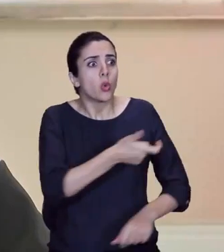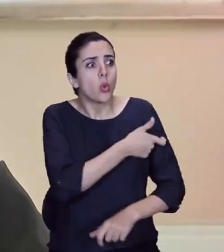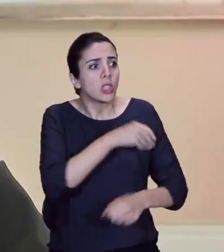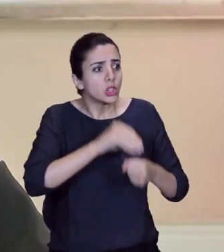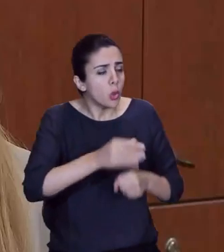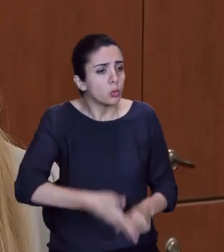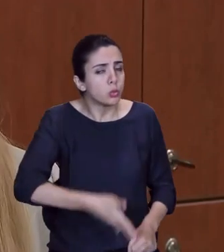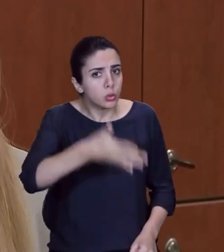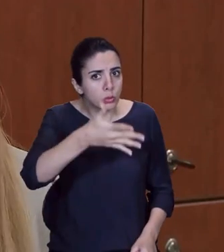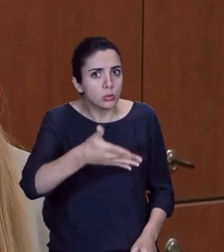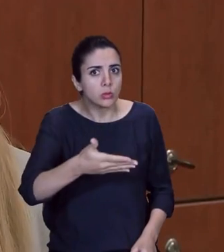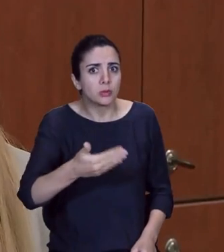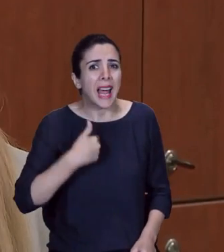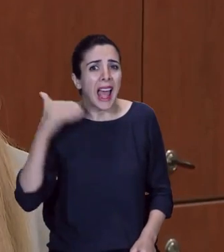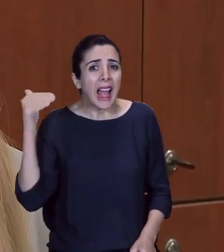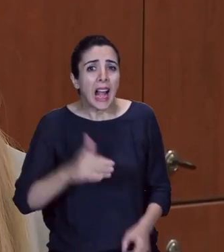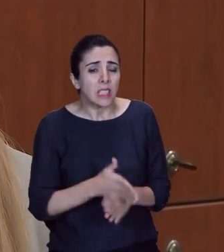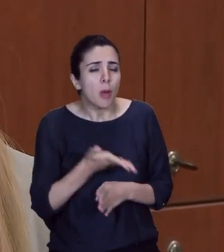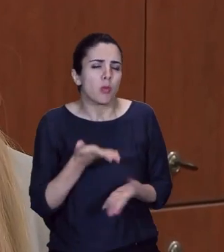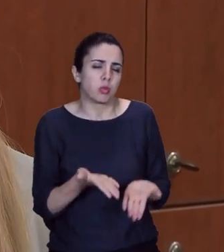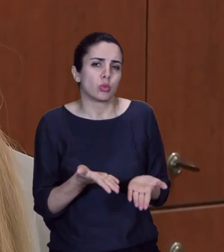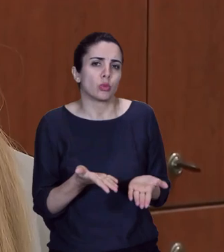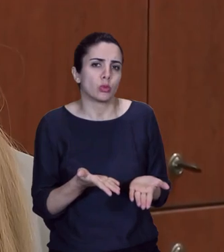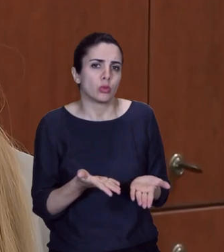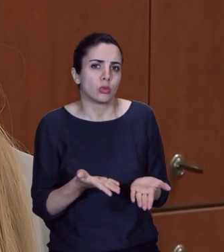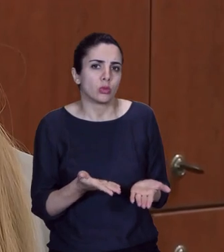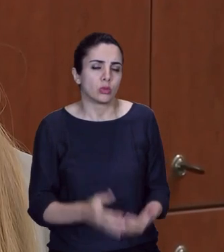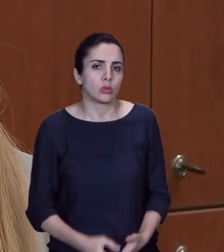yurdunuzda büyümüş. Benim buraya gelme sebebim de bu aslında.